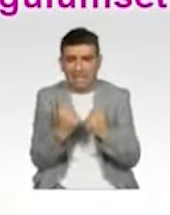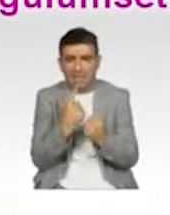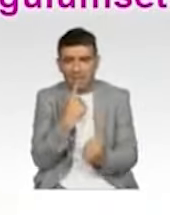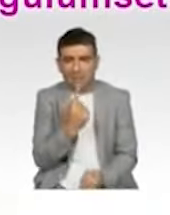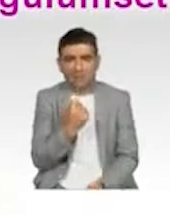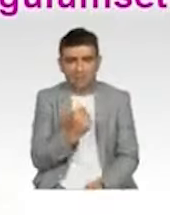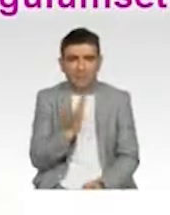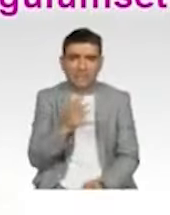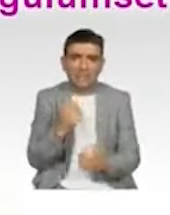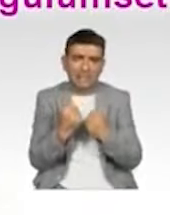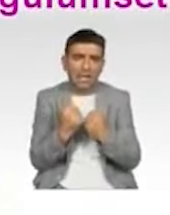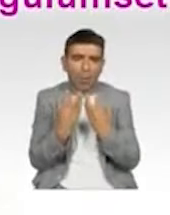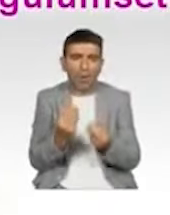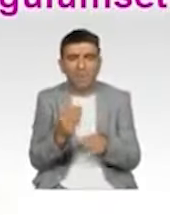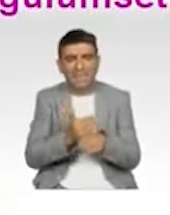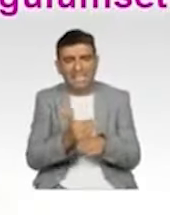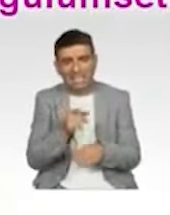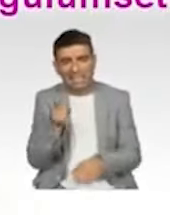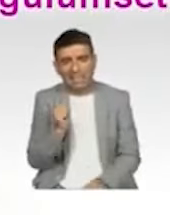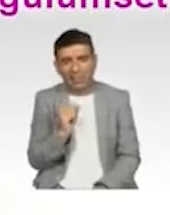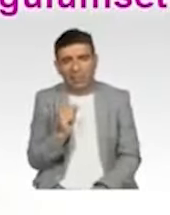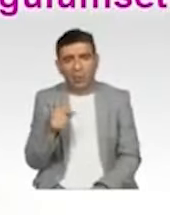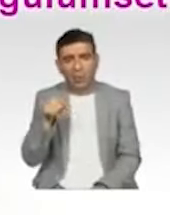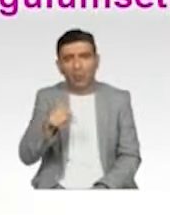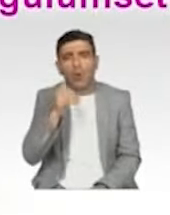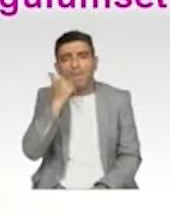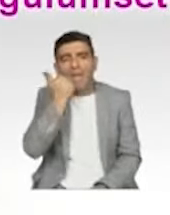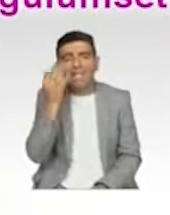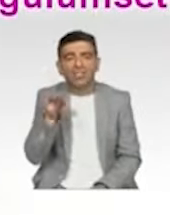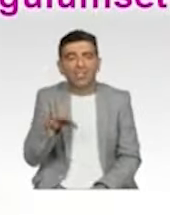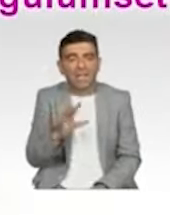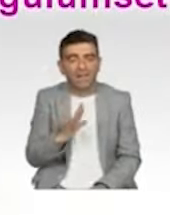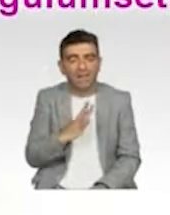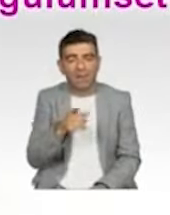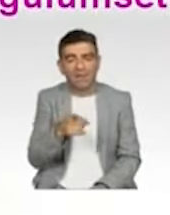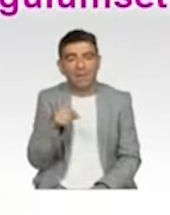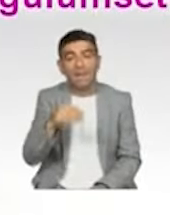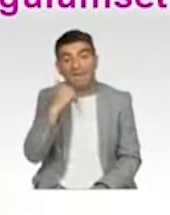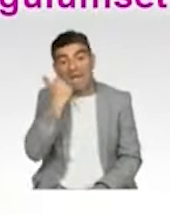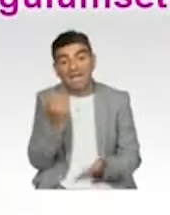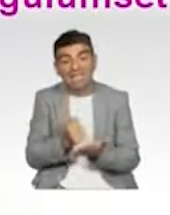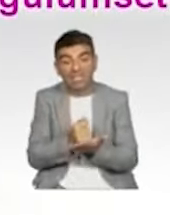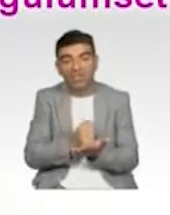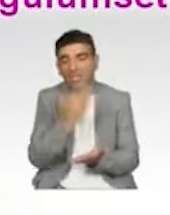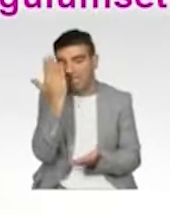ya. Daha sağlıklı olması şuradan geliyor. Bize bunun beyaz çayı var. Hı hı. Beyaz, yeşil,